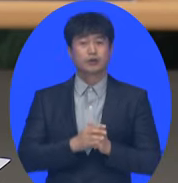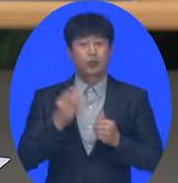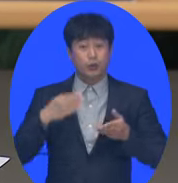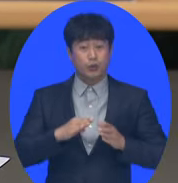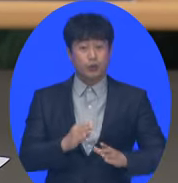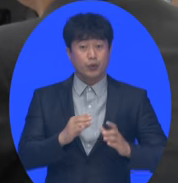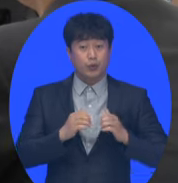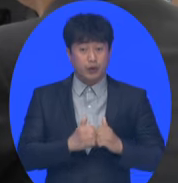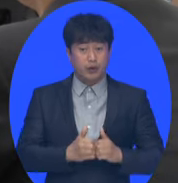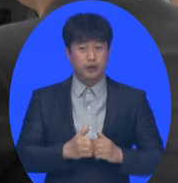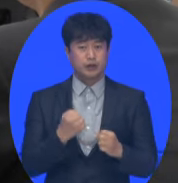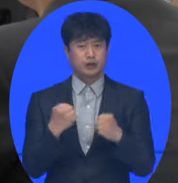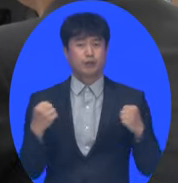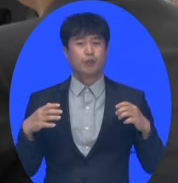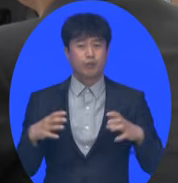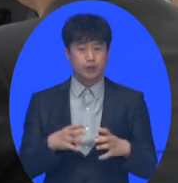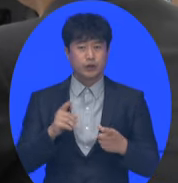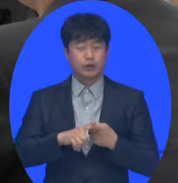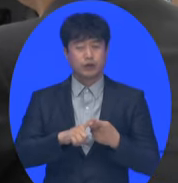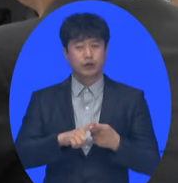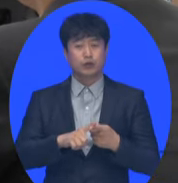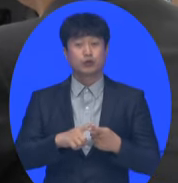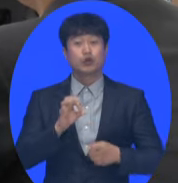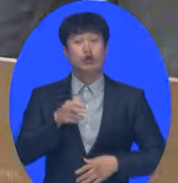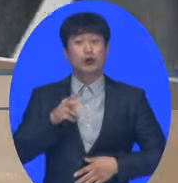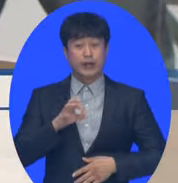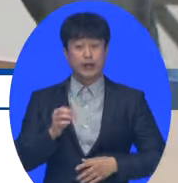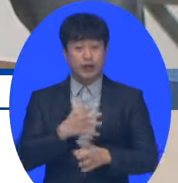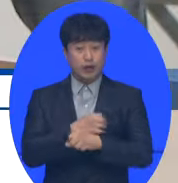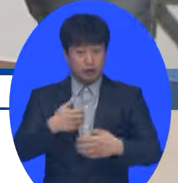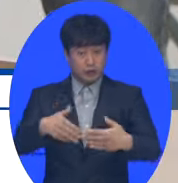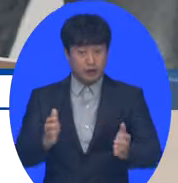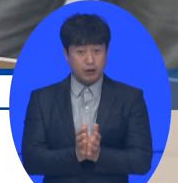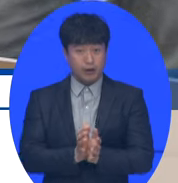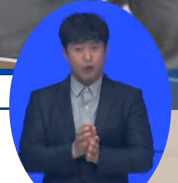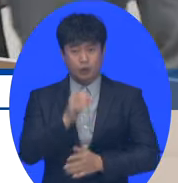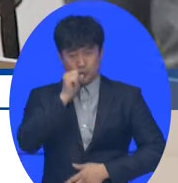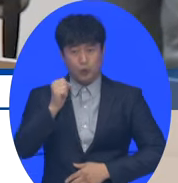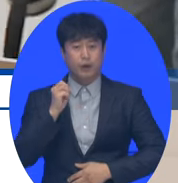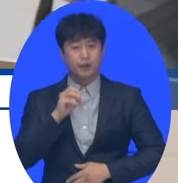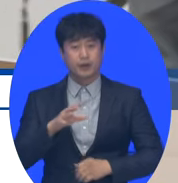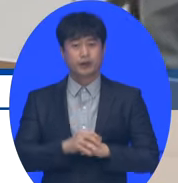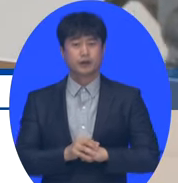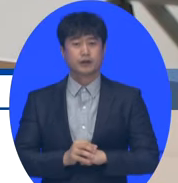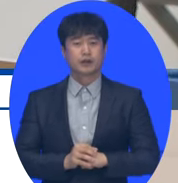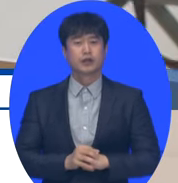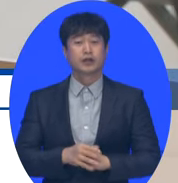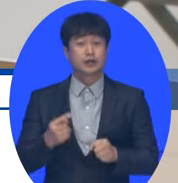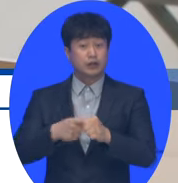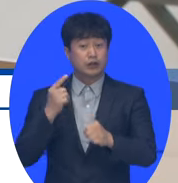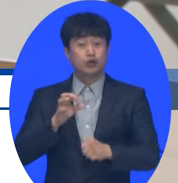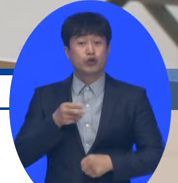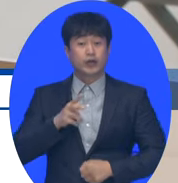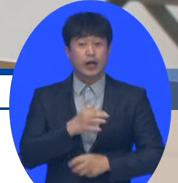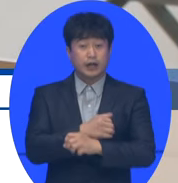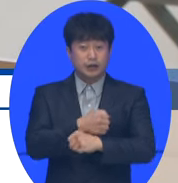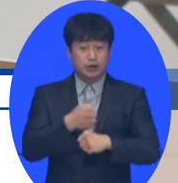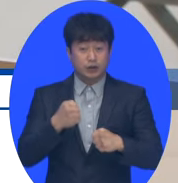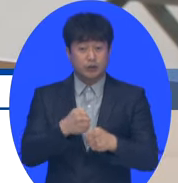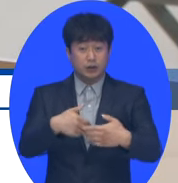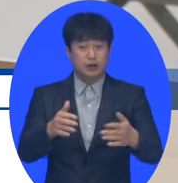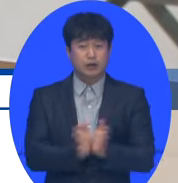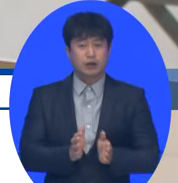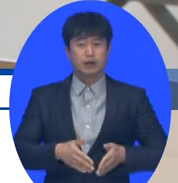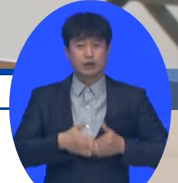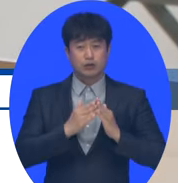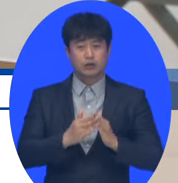도의회와의 협력을 위한 여야정 협의체는 호평을 받았습니다. 작년에 여야정 협의체를 구성해서